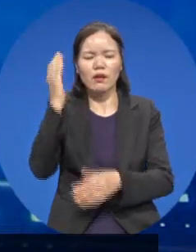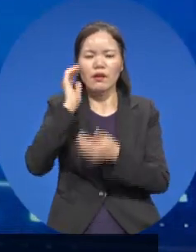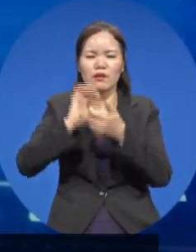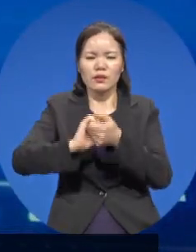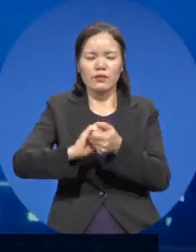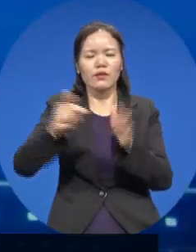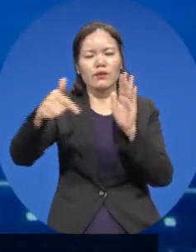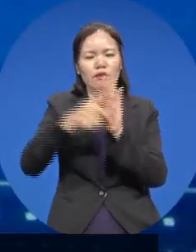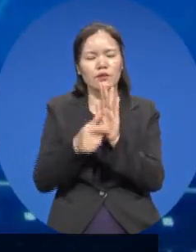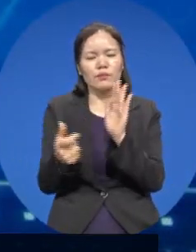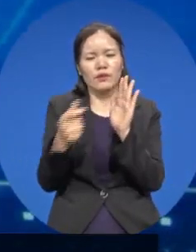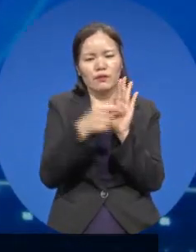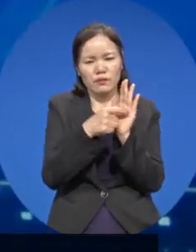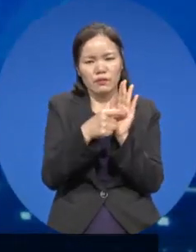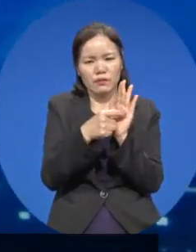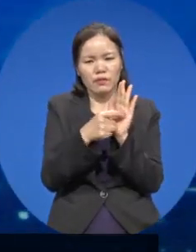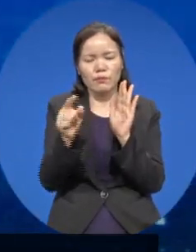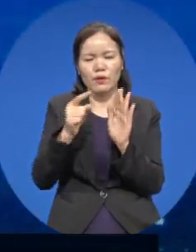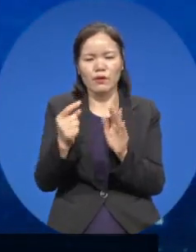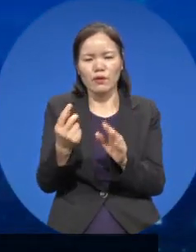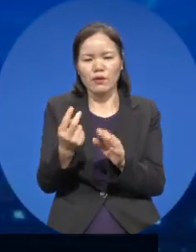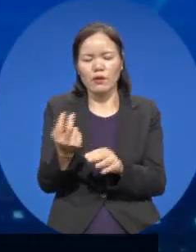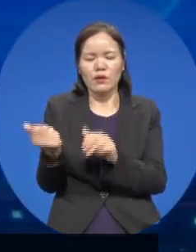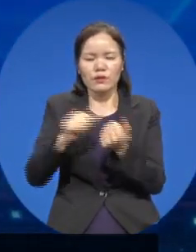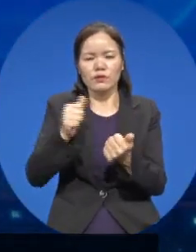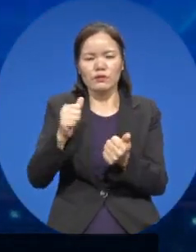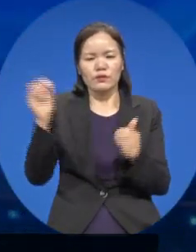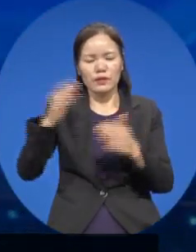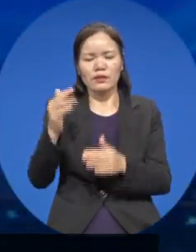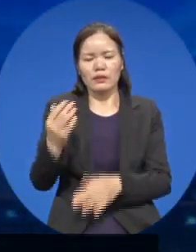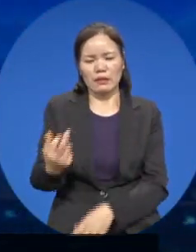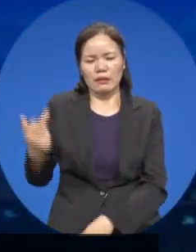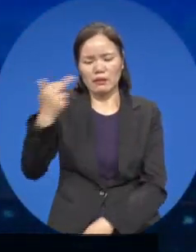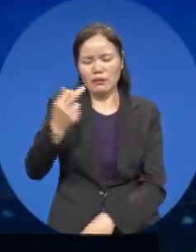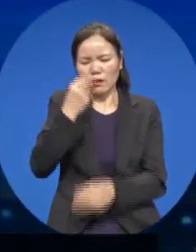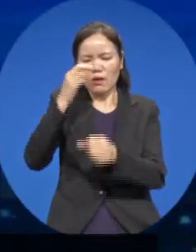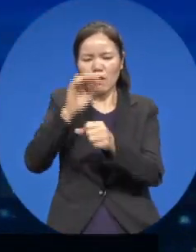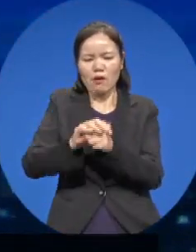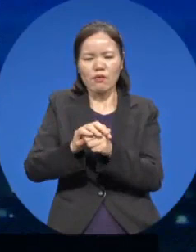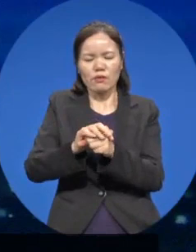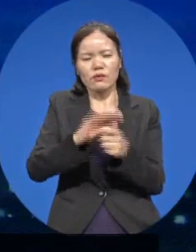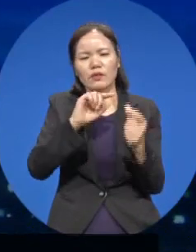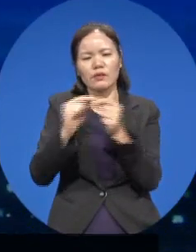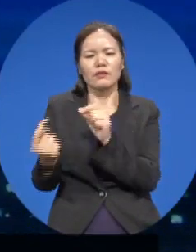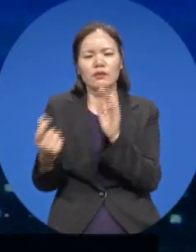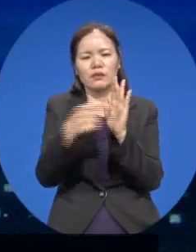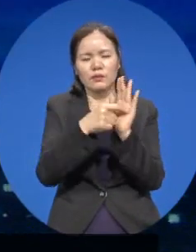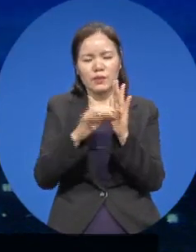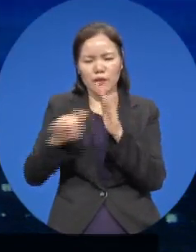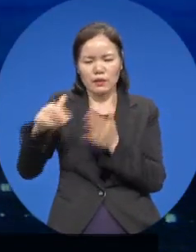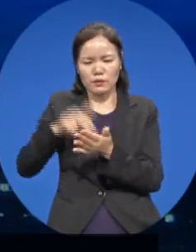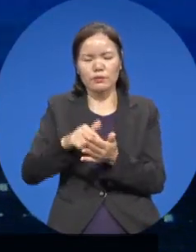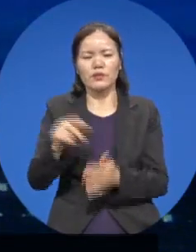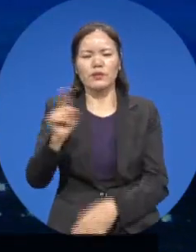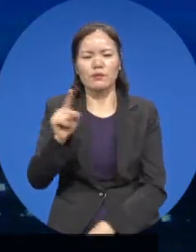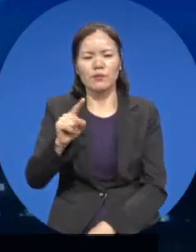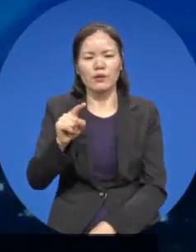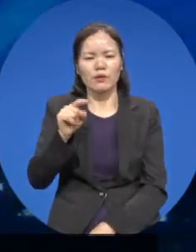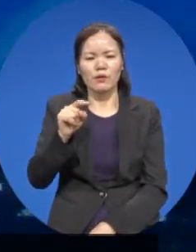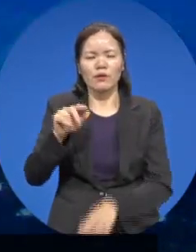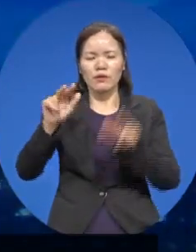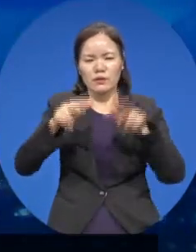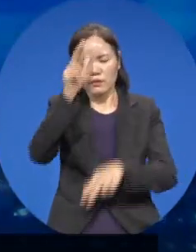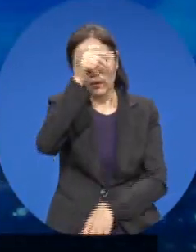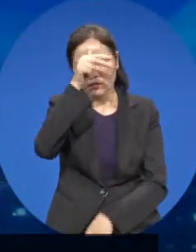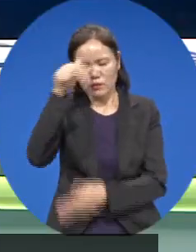게시판이 숨진 학생의 혁이 억울하다 이렇게 호소하는 글을 남겼는데 유족 측의 주장이 무엇인지 궁금하고 사실 보게 될 지금 경찰과